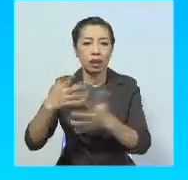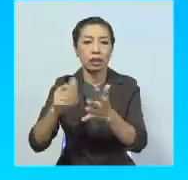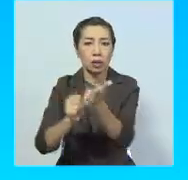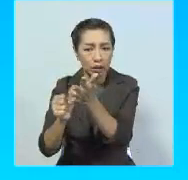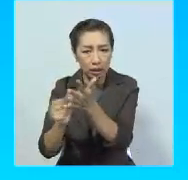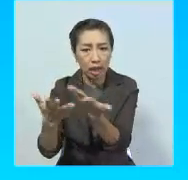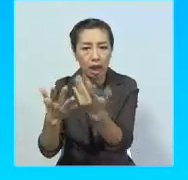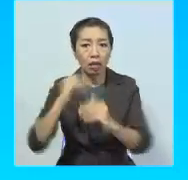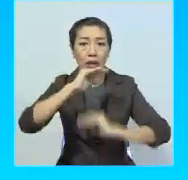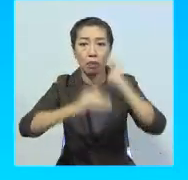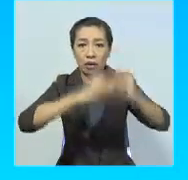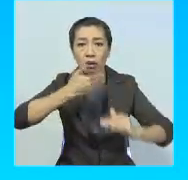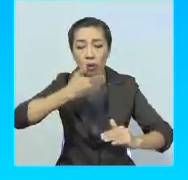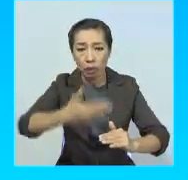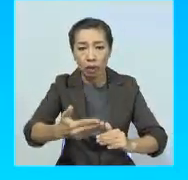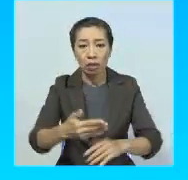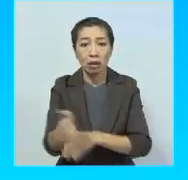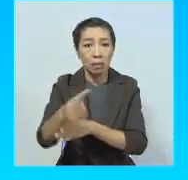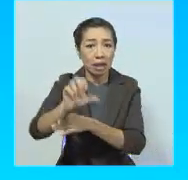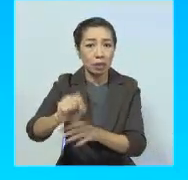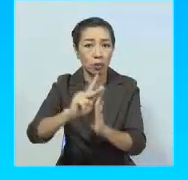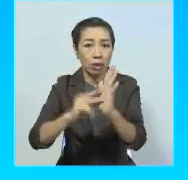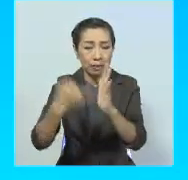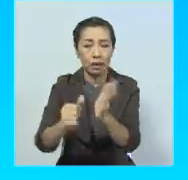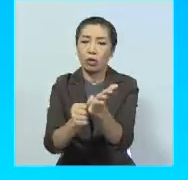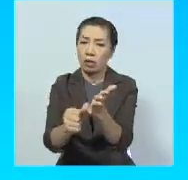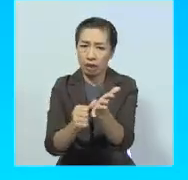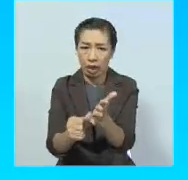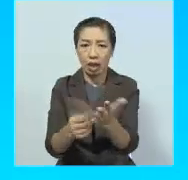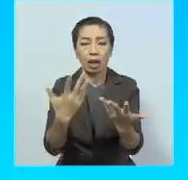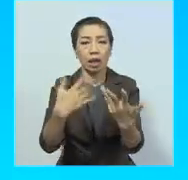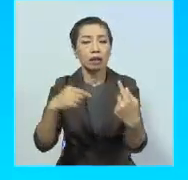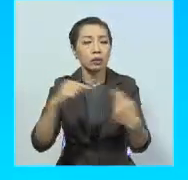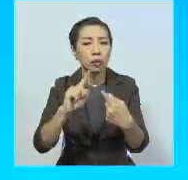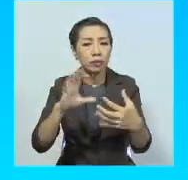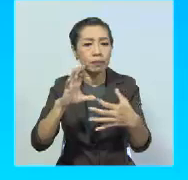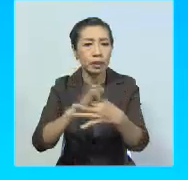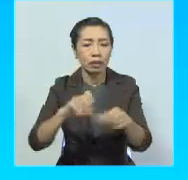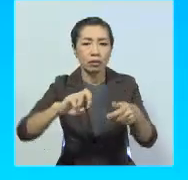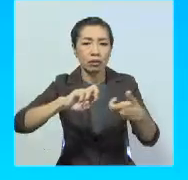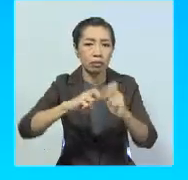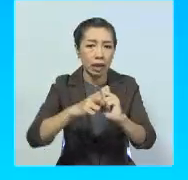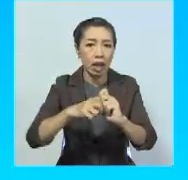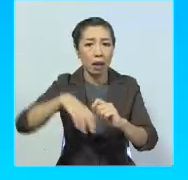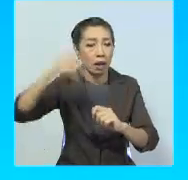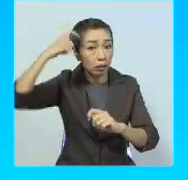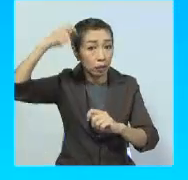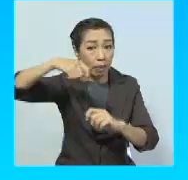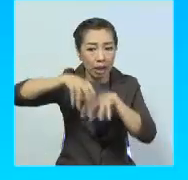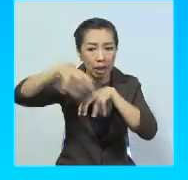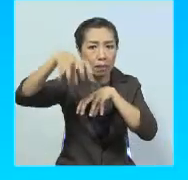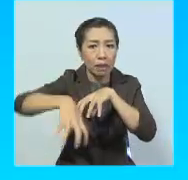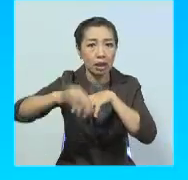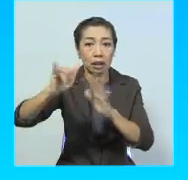นาเพื่อความยั่งยืนการแก้ไขปัญหาประมงอย่างยั่งยืนในอาเซียนการร่วมกันแก้ไขสถานการณ์ในรัฐยะไข่อย่างยั่